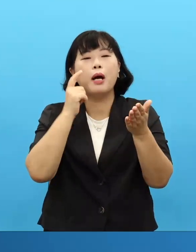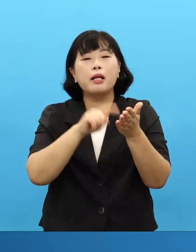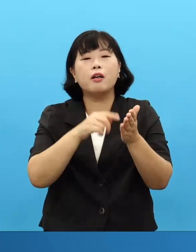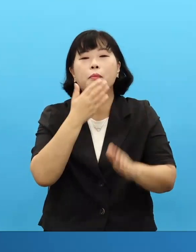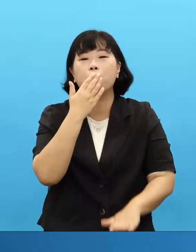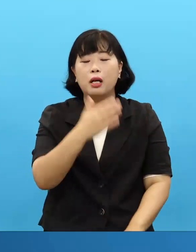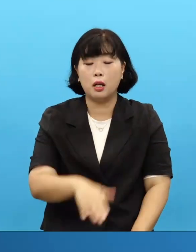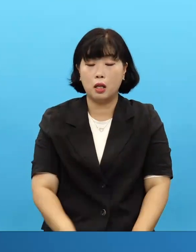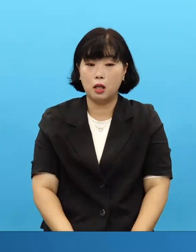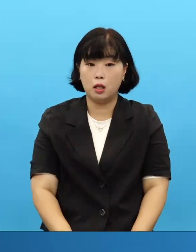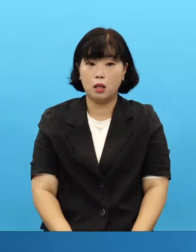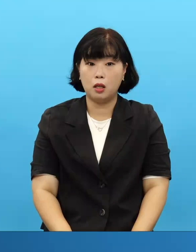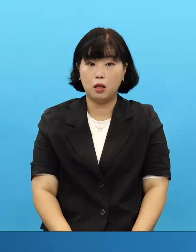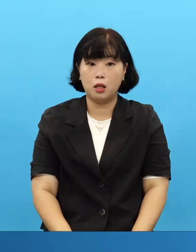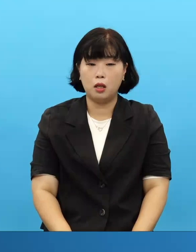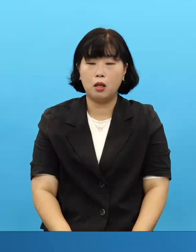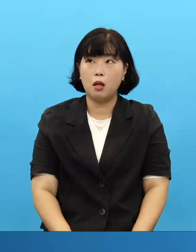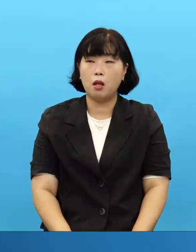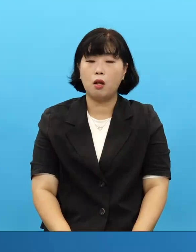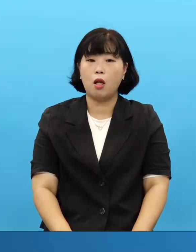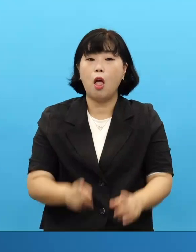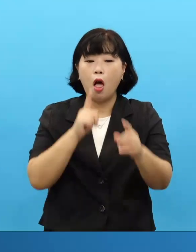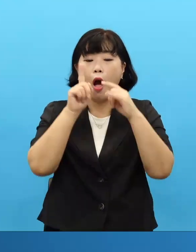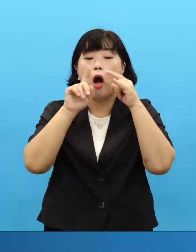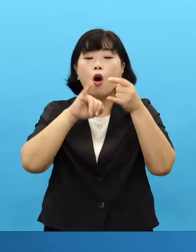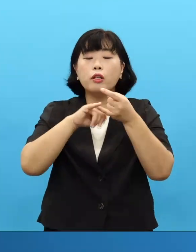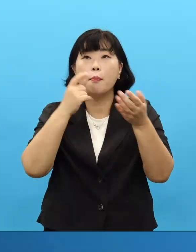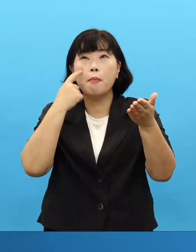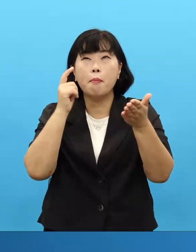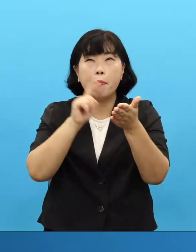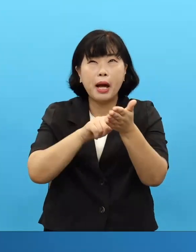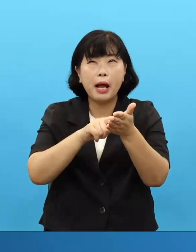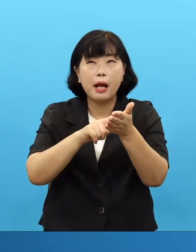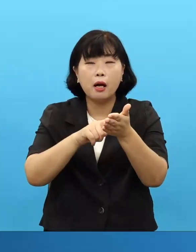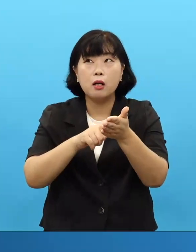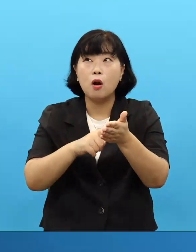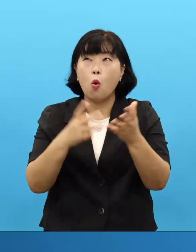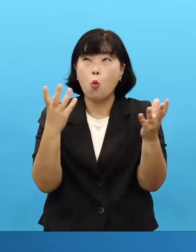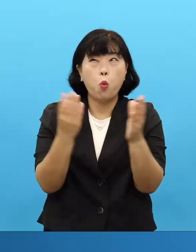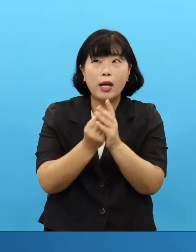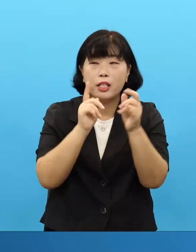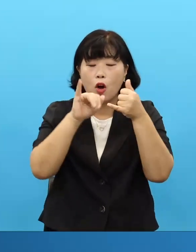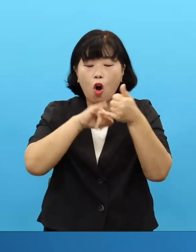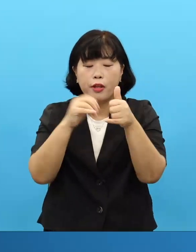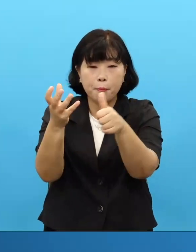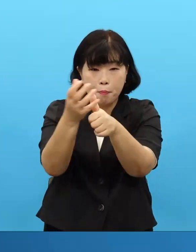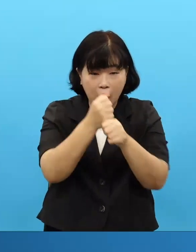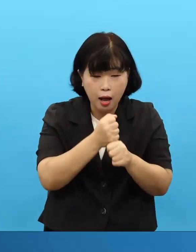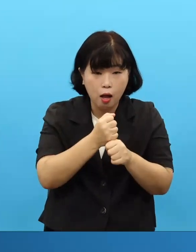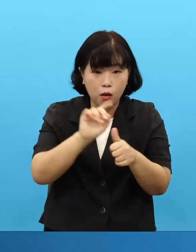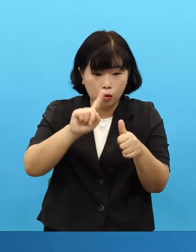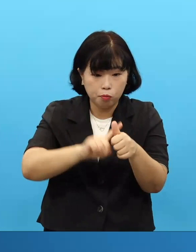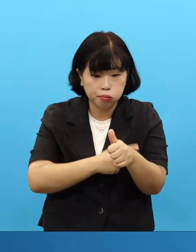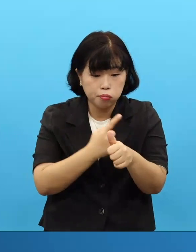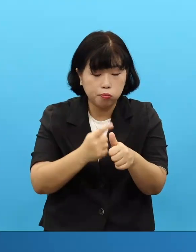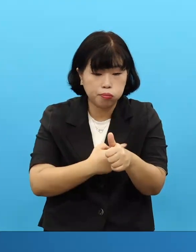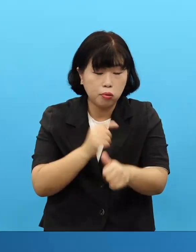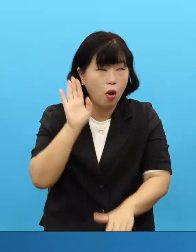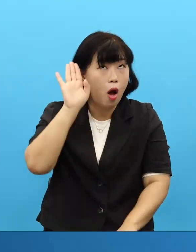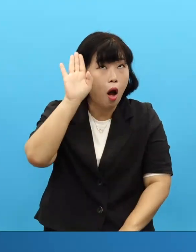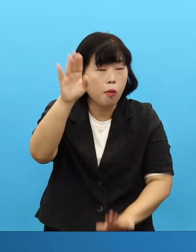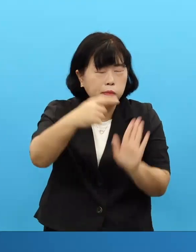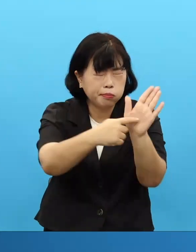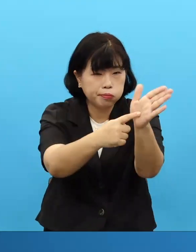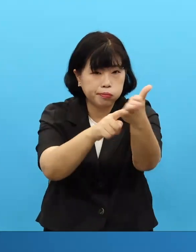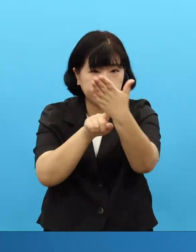미리 보이는 겁니다. You can see in advance. 아, 내가 절대 언약을 잡았던 이때부터 나 미리 보여. You hold on to the absolute covenant and from that point on you're able to see in